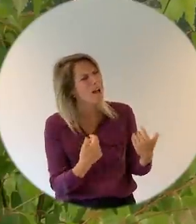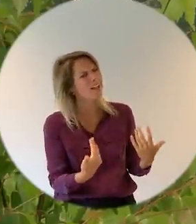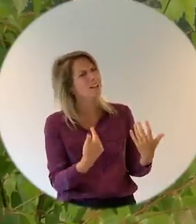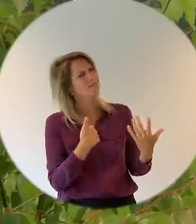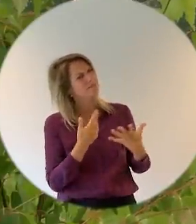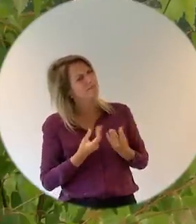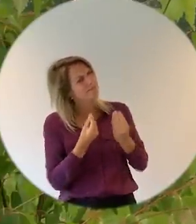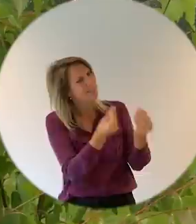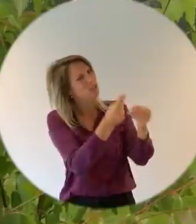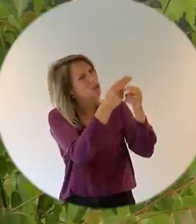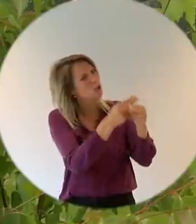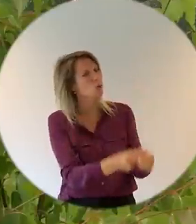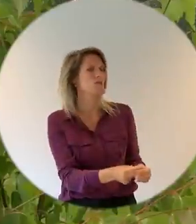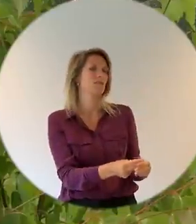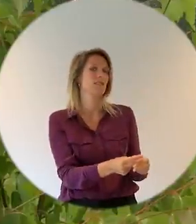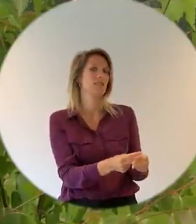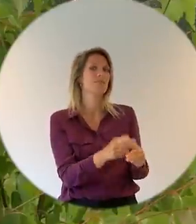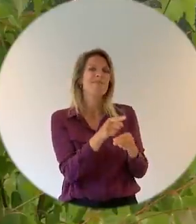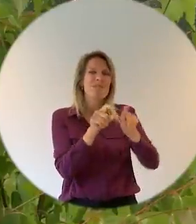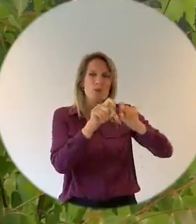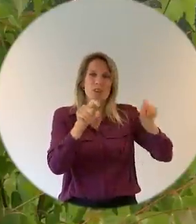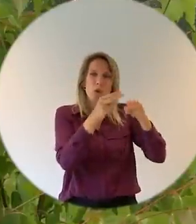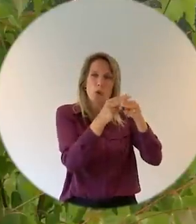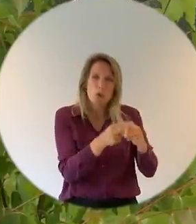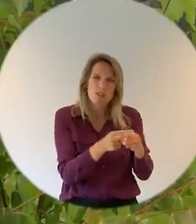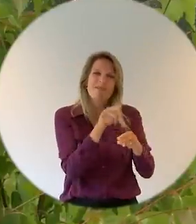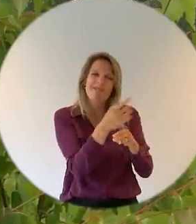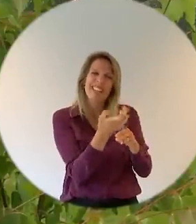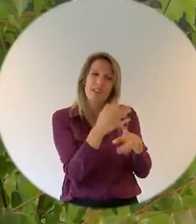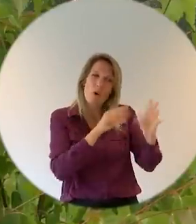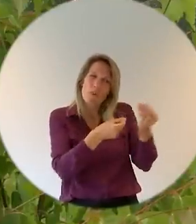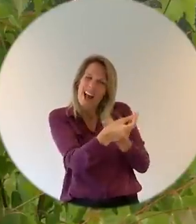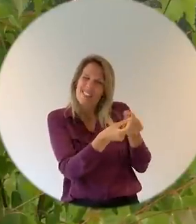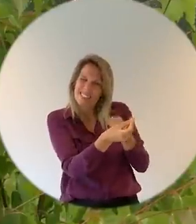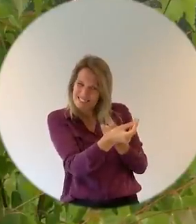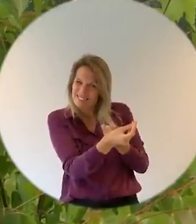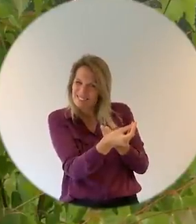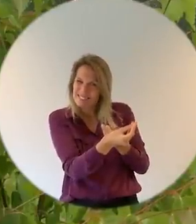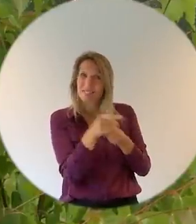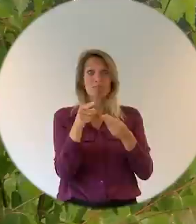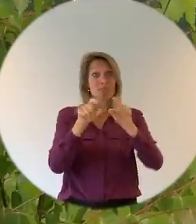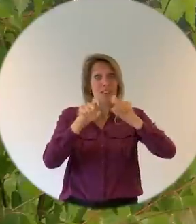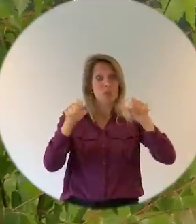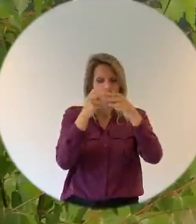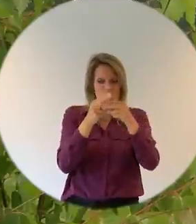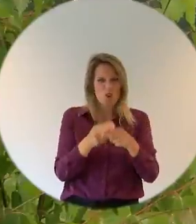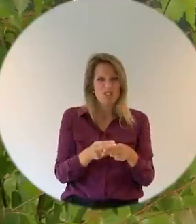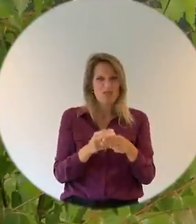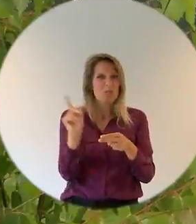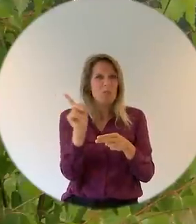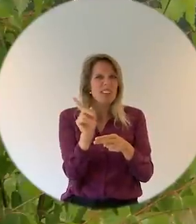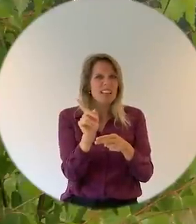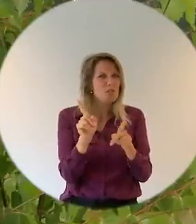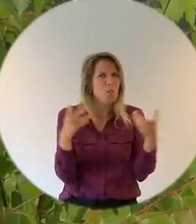geven. En over dat woordje rust wil ik het even met je hebben. Weet je wat namelijk dat woordje rust eigenlijk